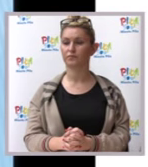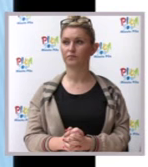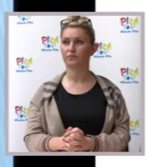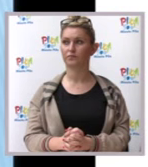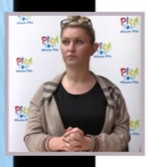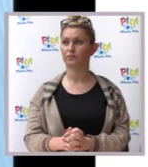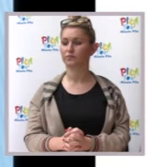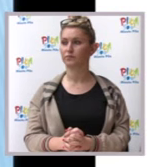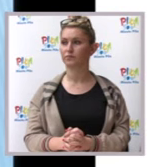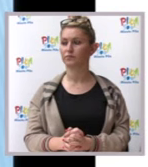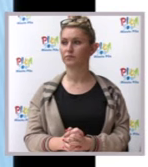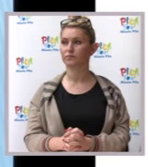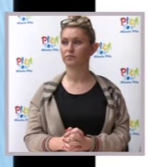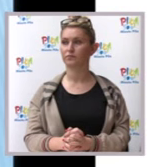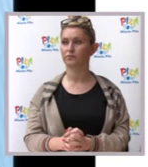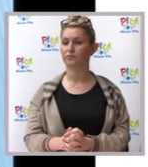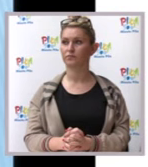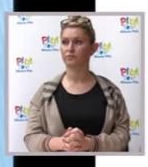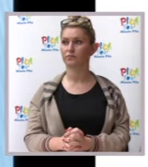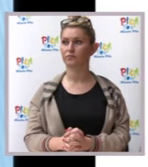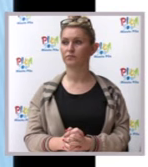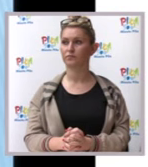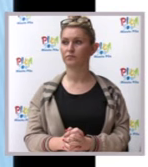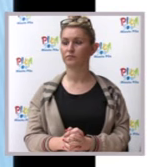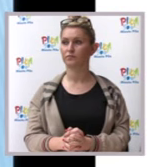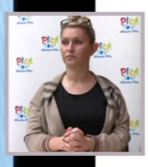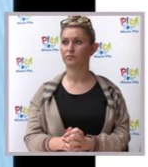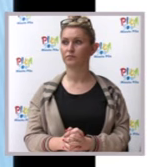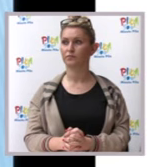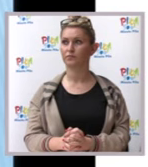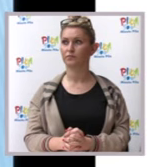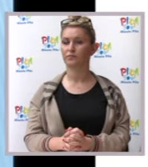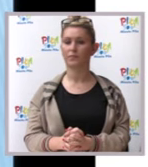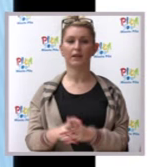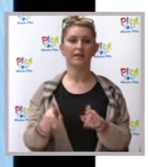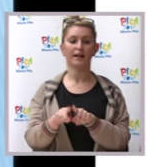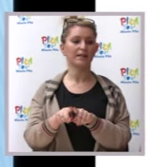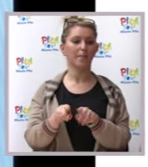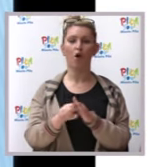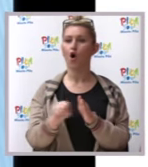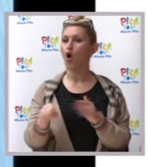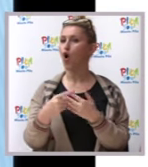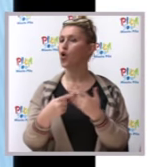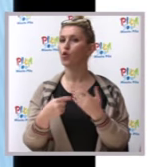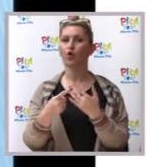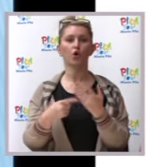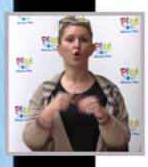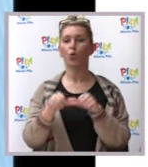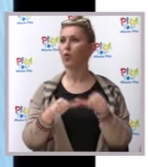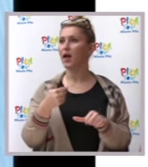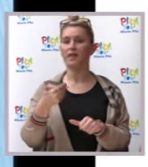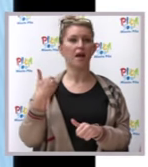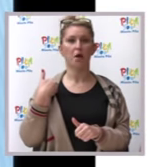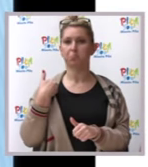uchwale budżetowej w tym zakresie mamy stawki niezmieniane od kilku lat, natomiast sam wpływ z tego tytułu